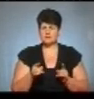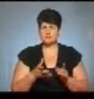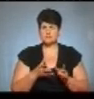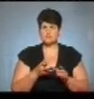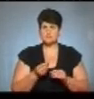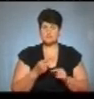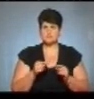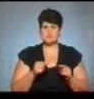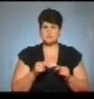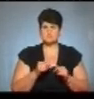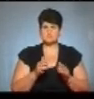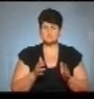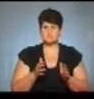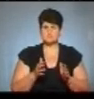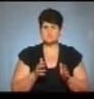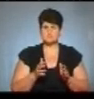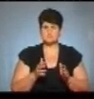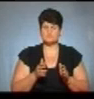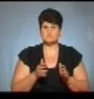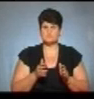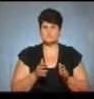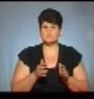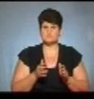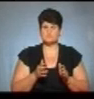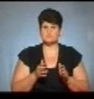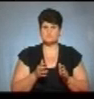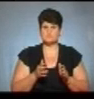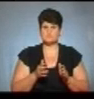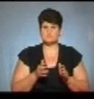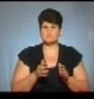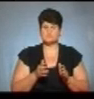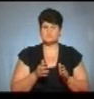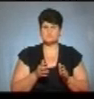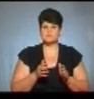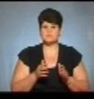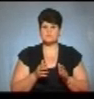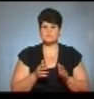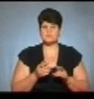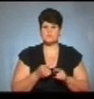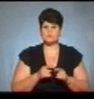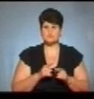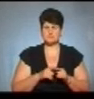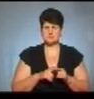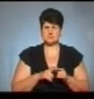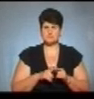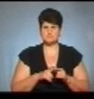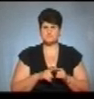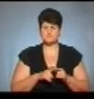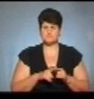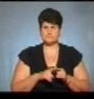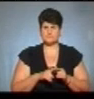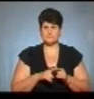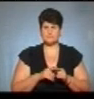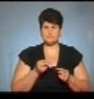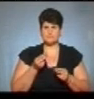грішки, пішла цього, грішми вже дали цього, а теплокомуненерго зняло